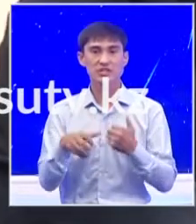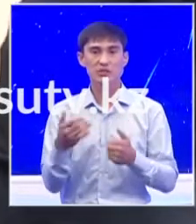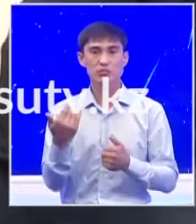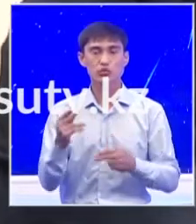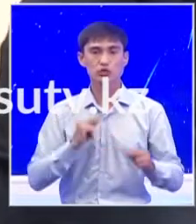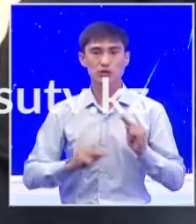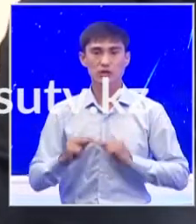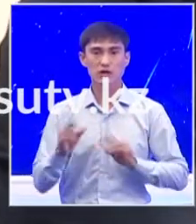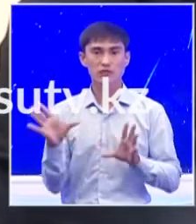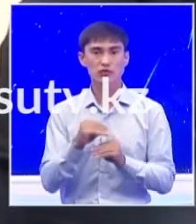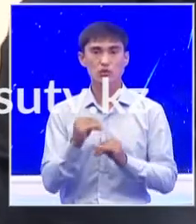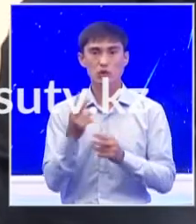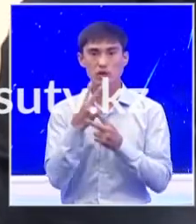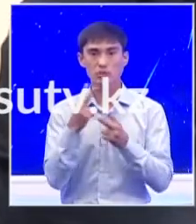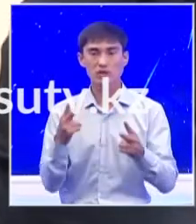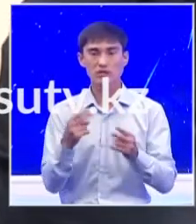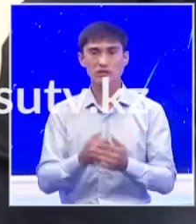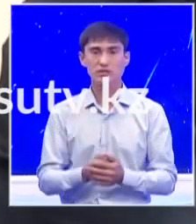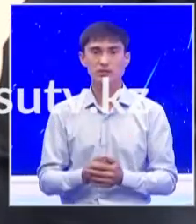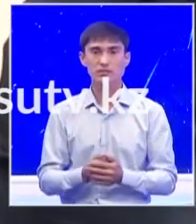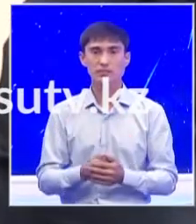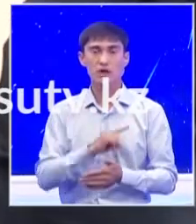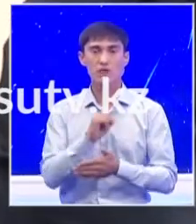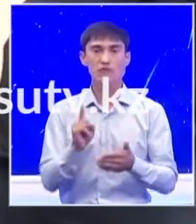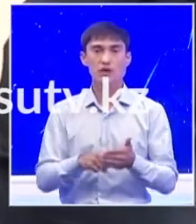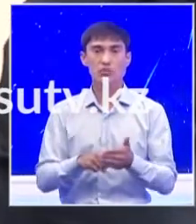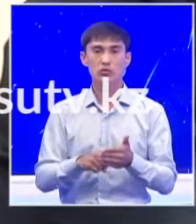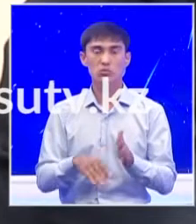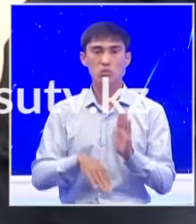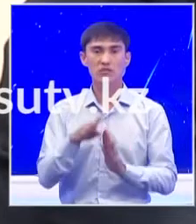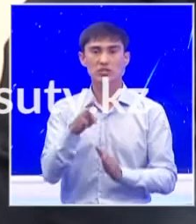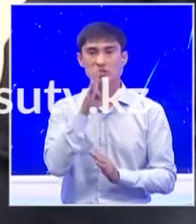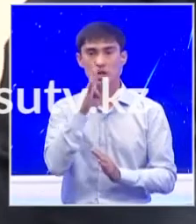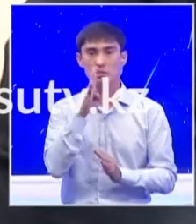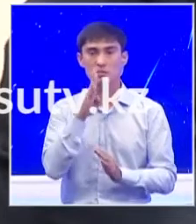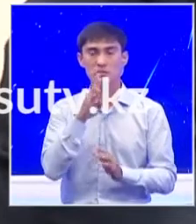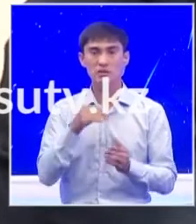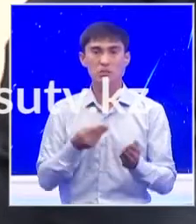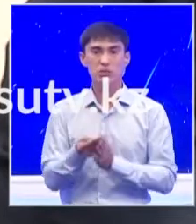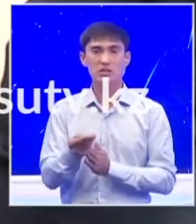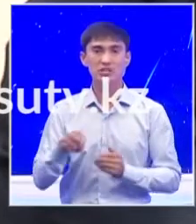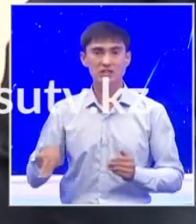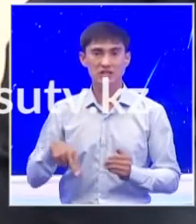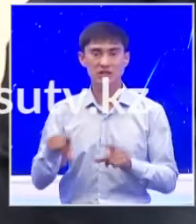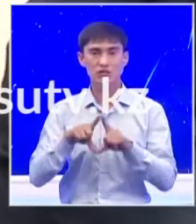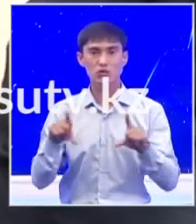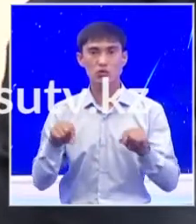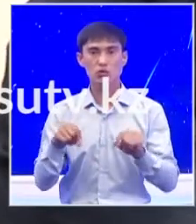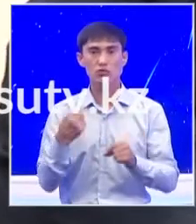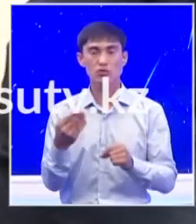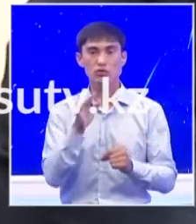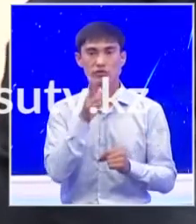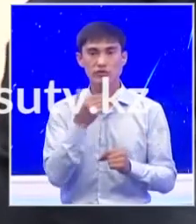учителя. Сейчас рассматривается вопрос по повышению заработной платы директоров школ. Но в то же